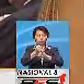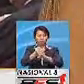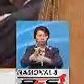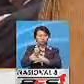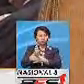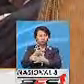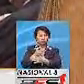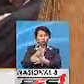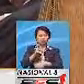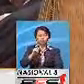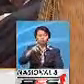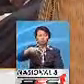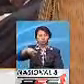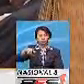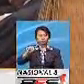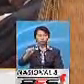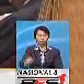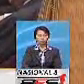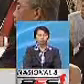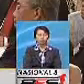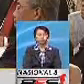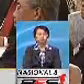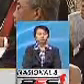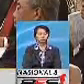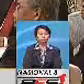Perkongsian Trans-Pasifik TPPA.